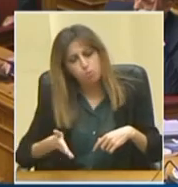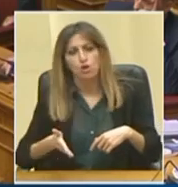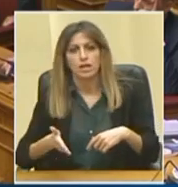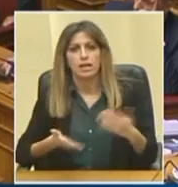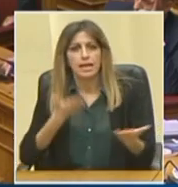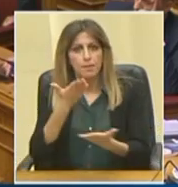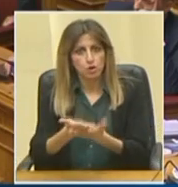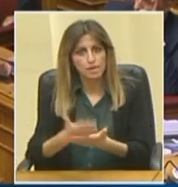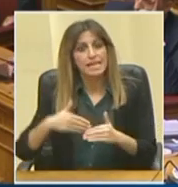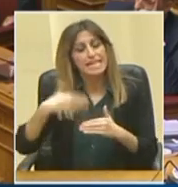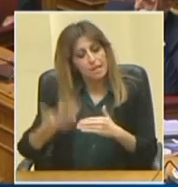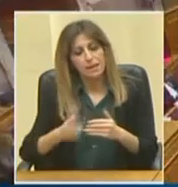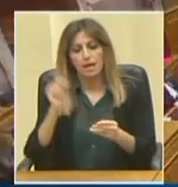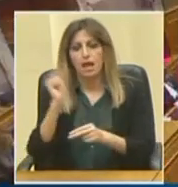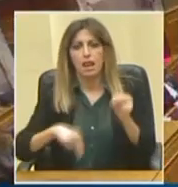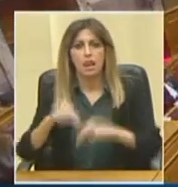βουλής».